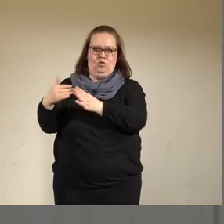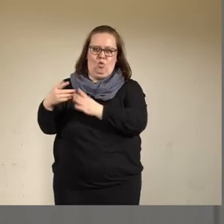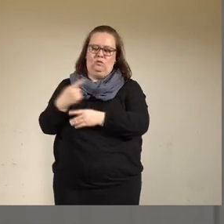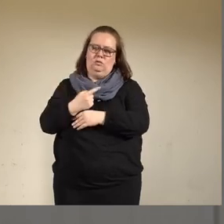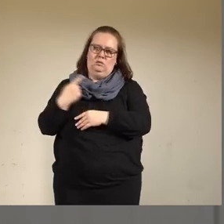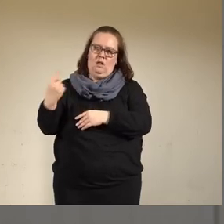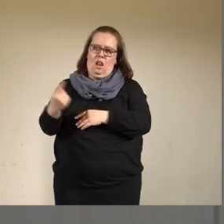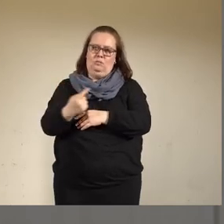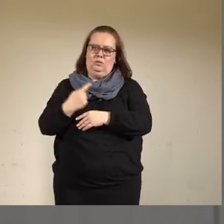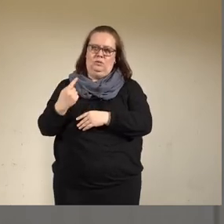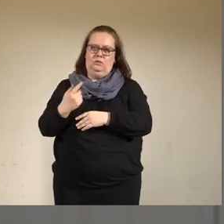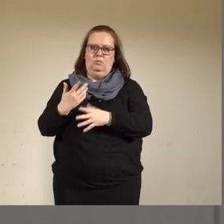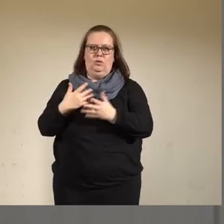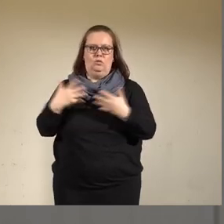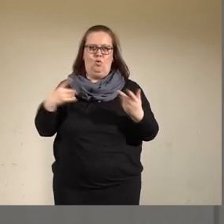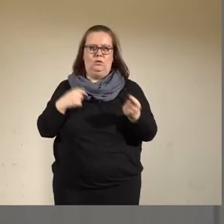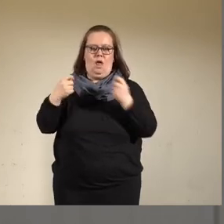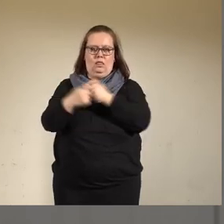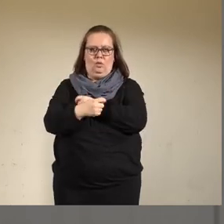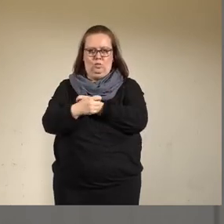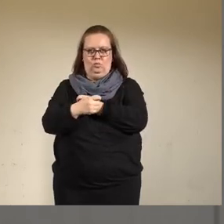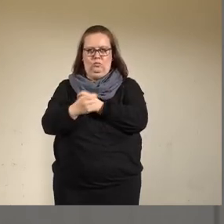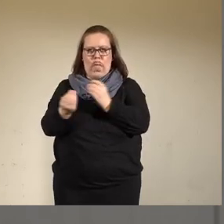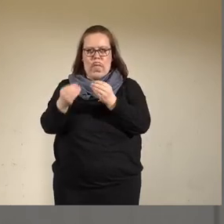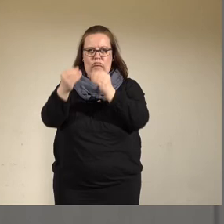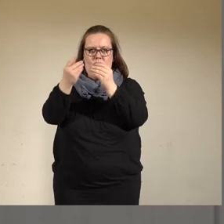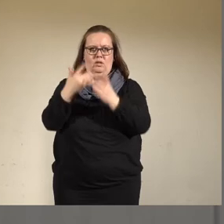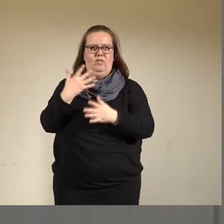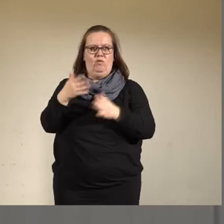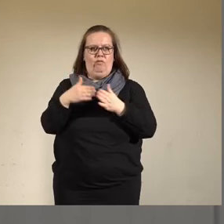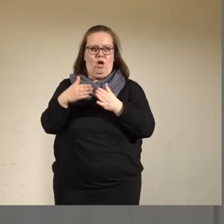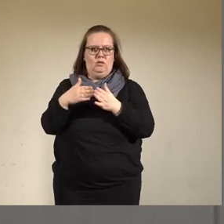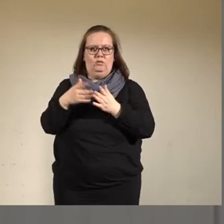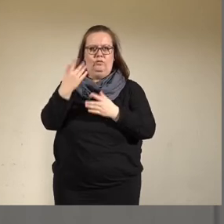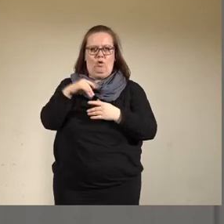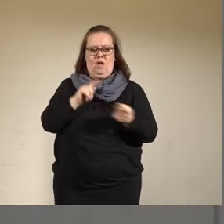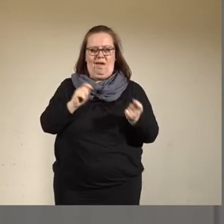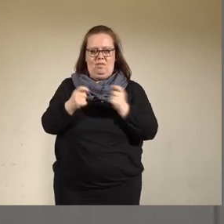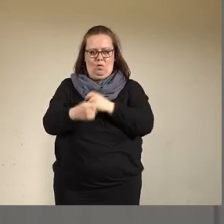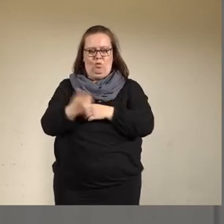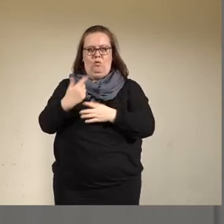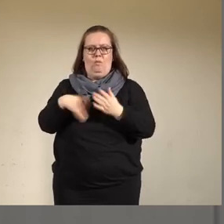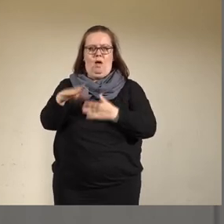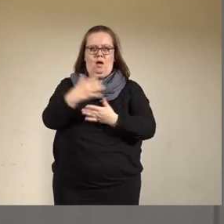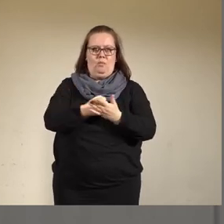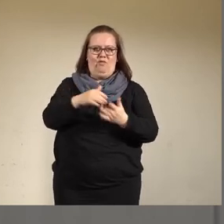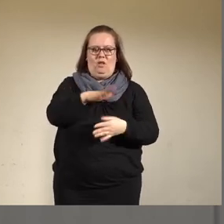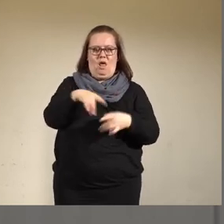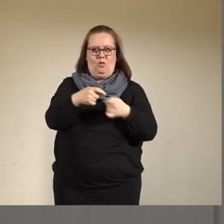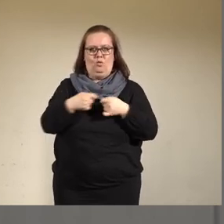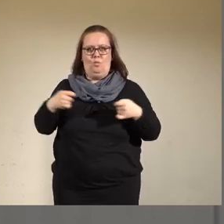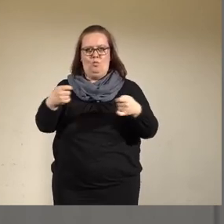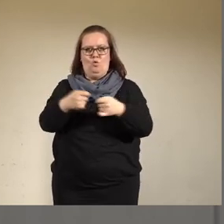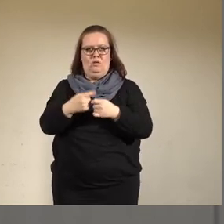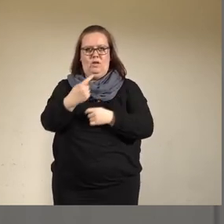ja mit großen Änderungen gekommen sind, wie haben diese 5 Fraktionen von diesen Änderungen und diesen Mehreinnahmen von Land und Bund,